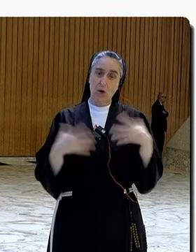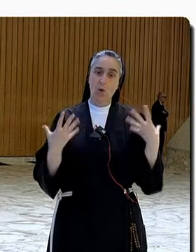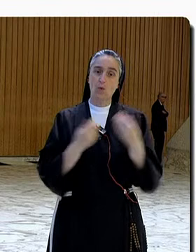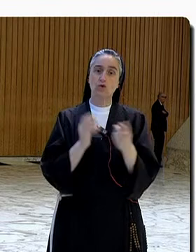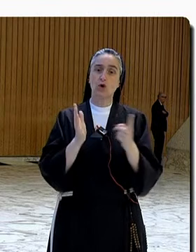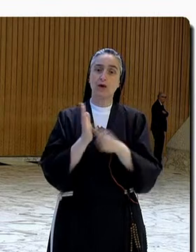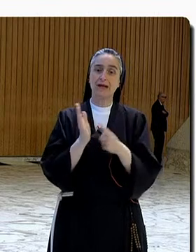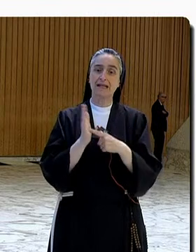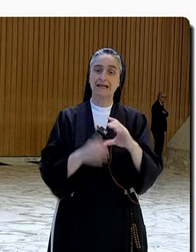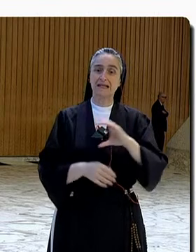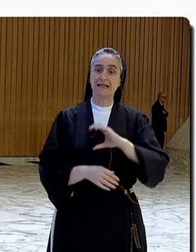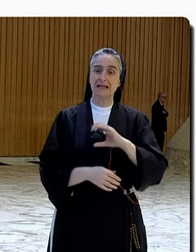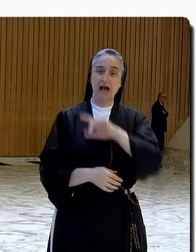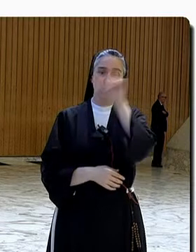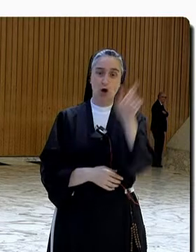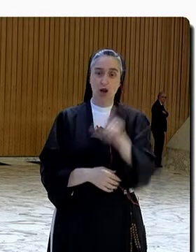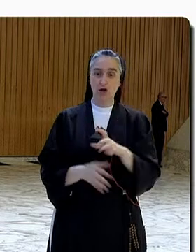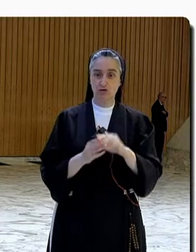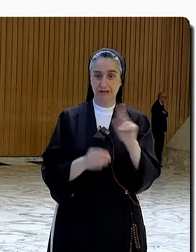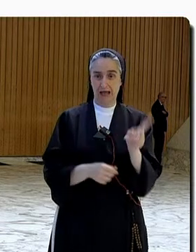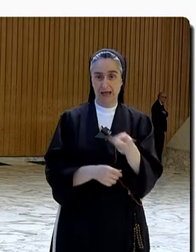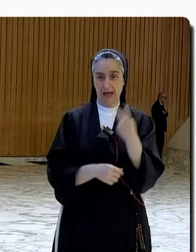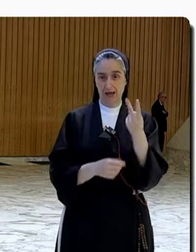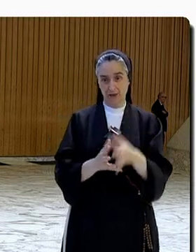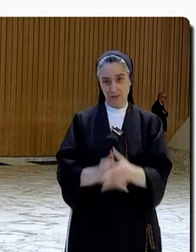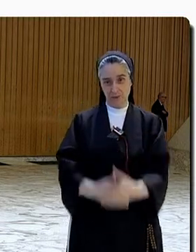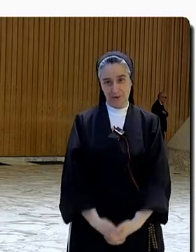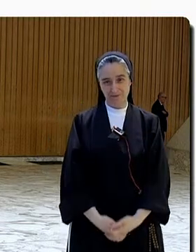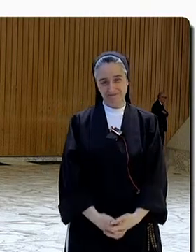Giuristi Cattolici Italiani.